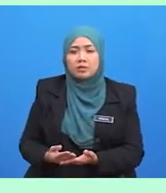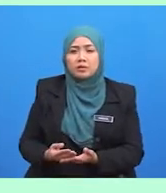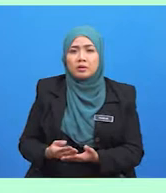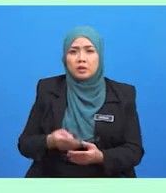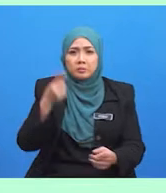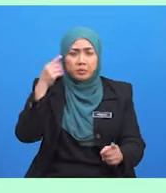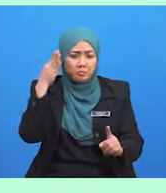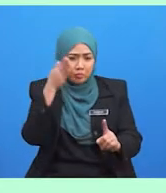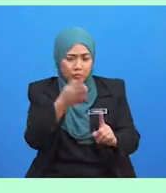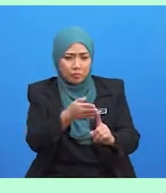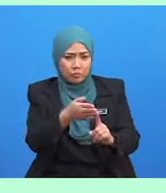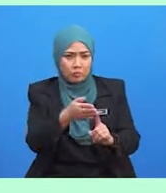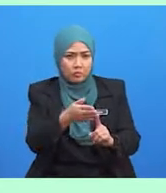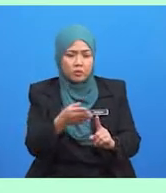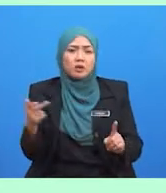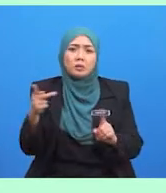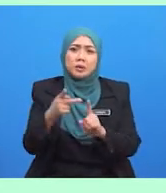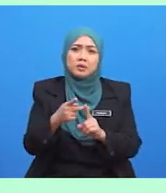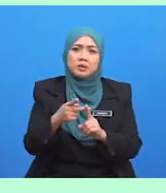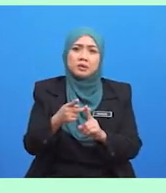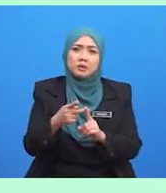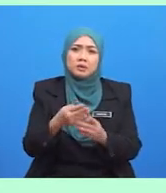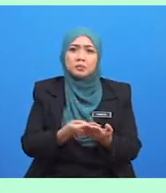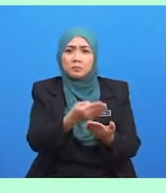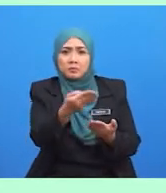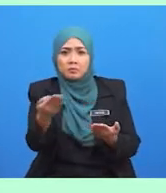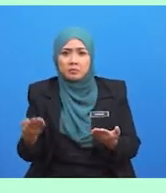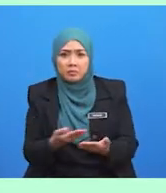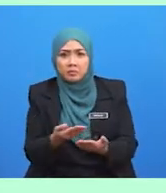tertumpu kepada industri yang diberikan perlindungan.